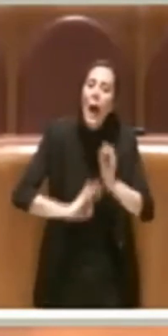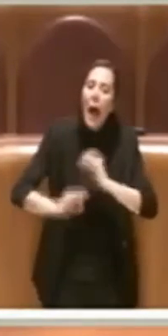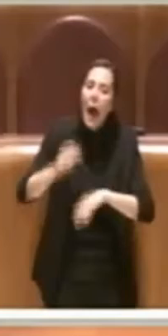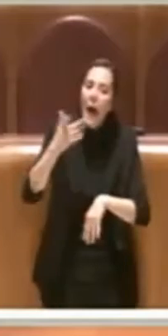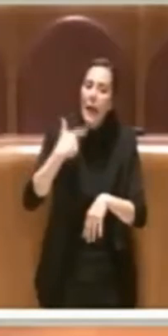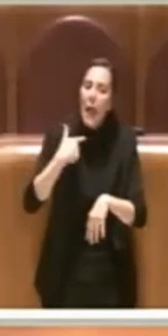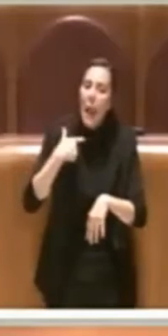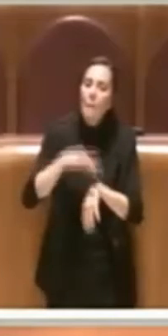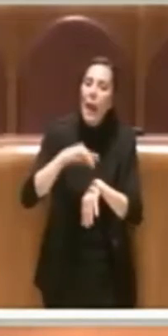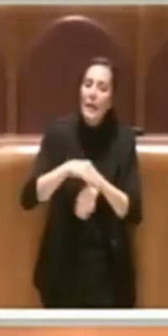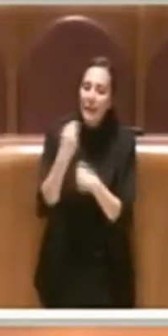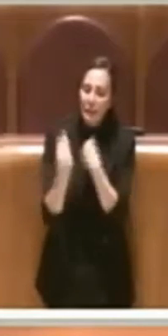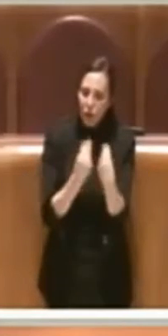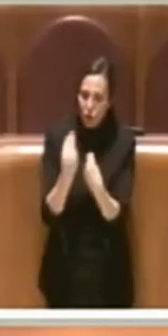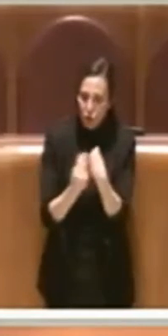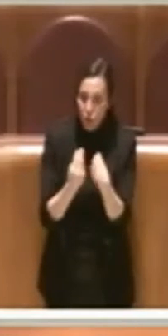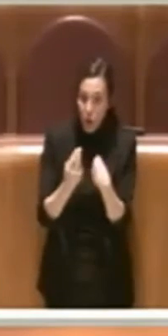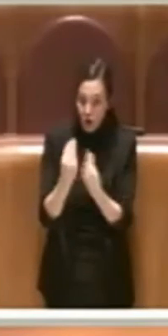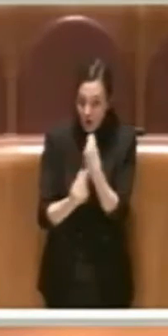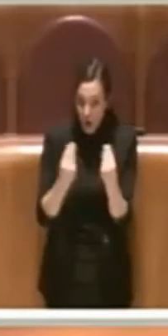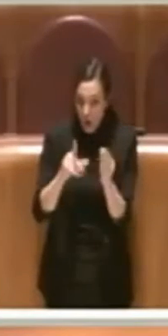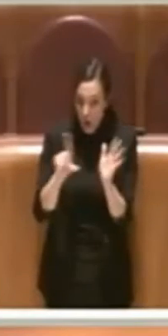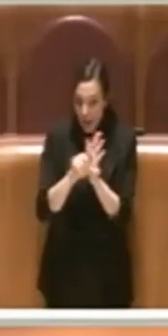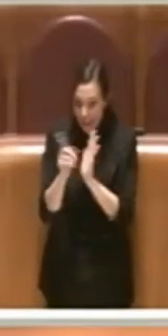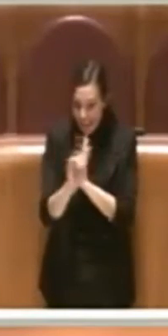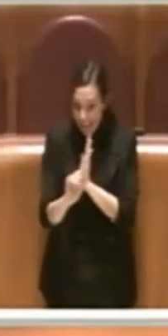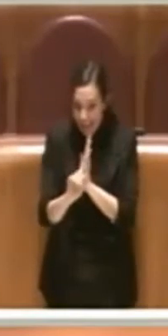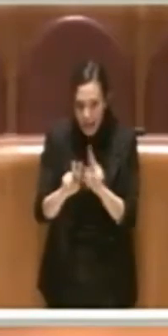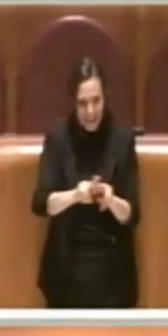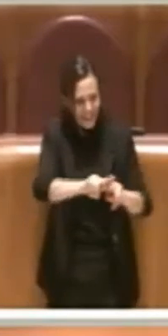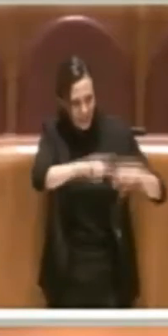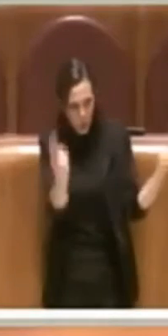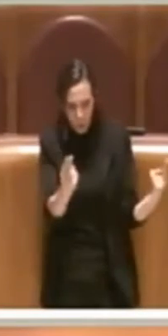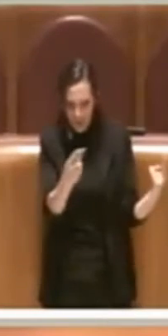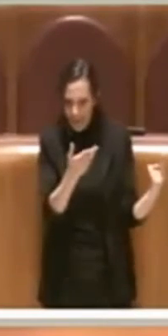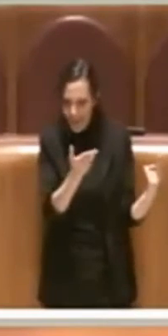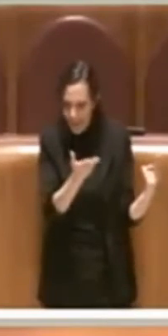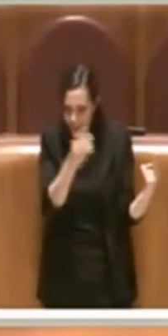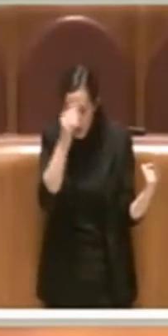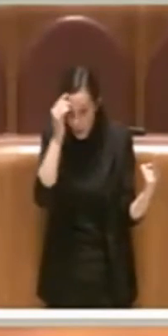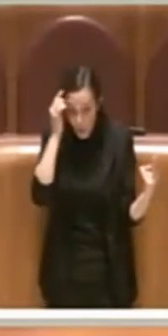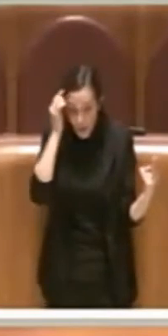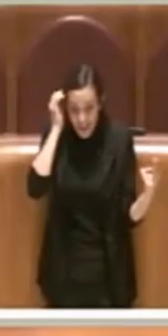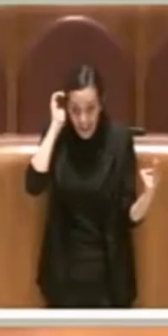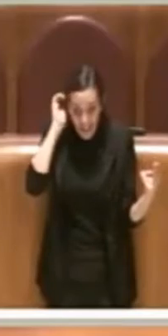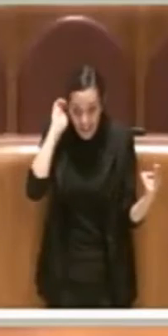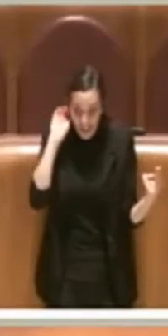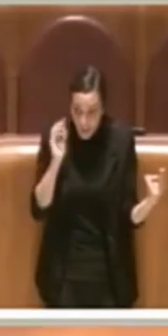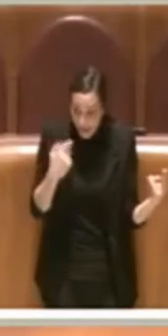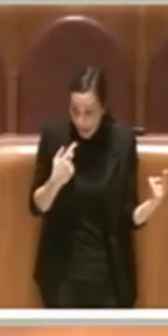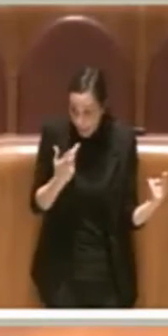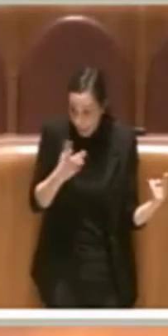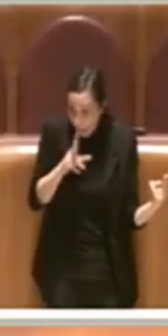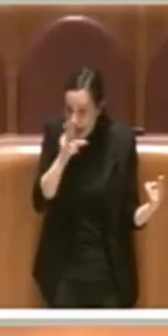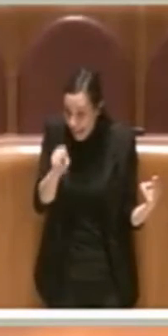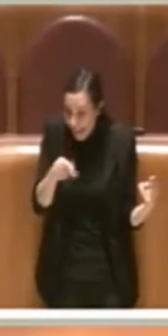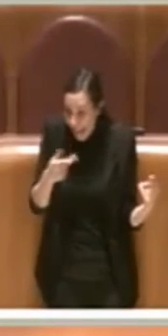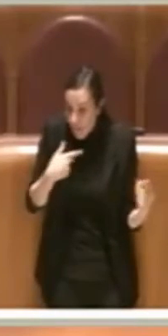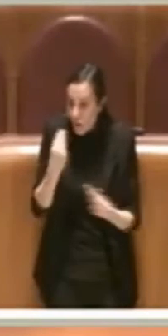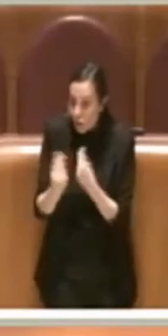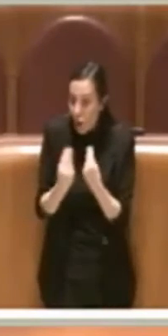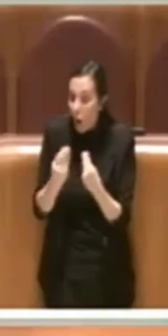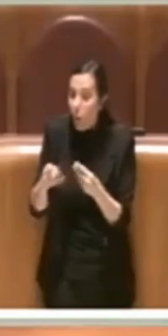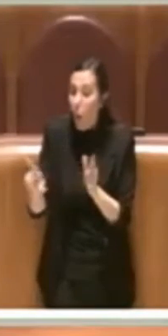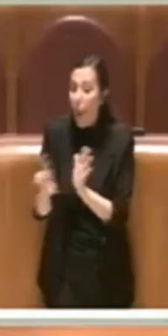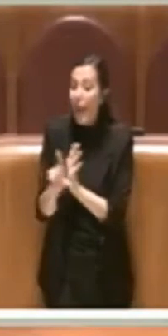Come vedete, il gioco illegale viene scoperto e allora parliamo di quello legalizzato e poi chiudo,